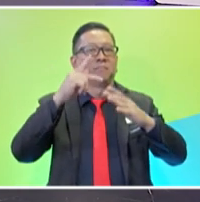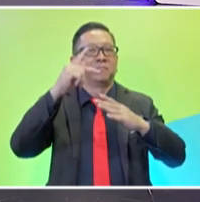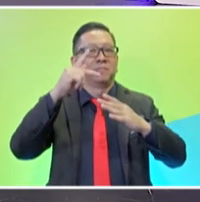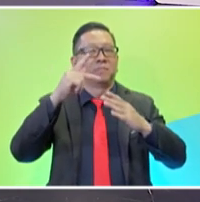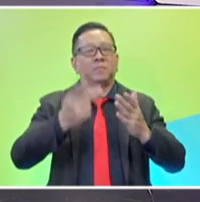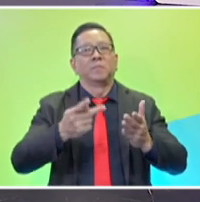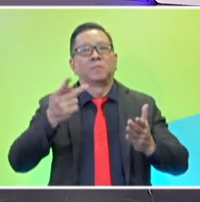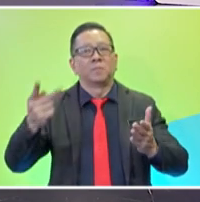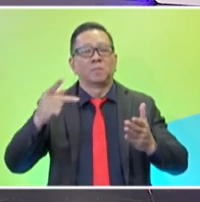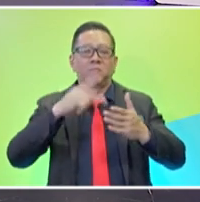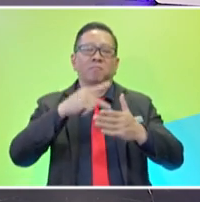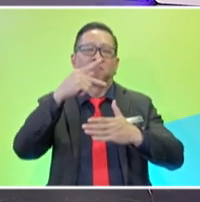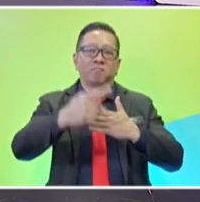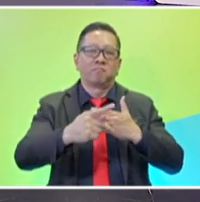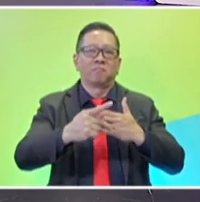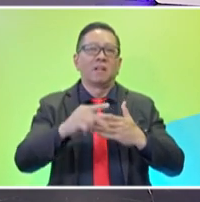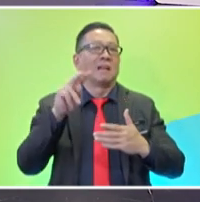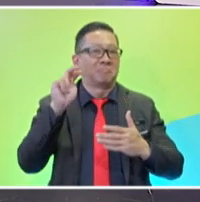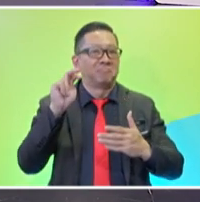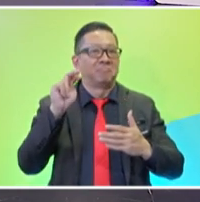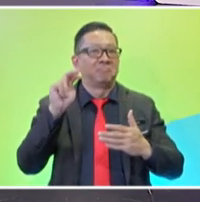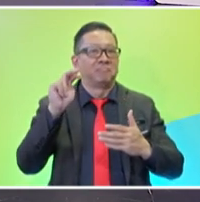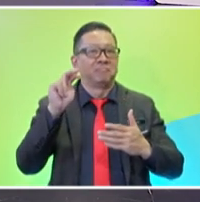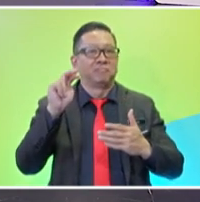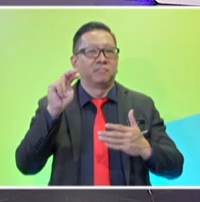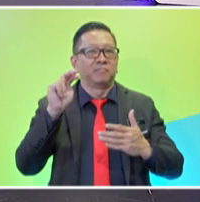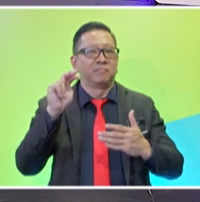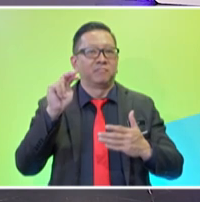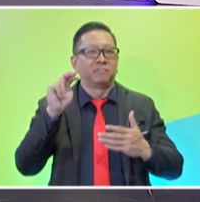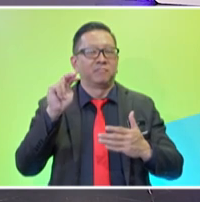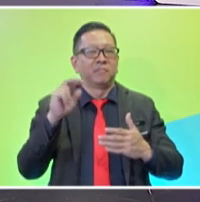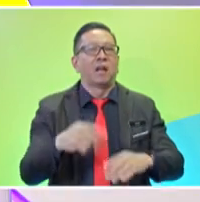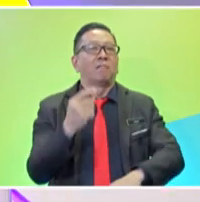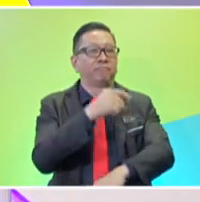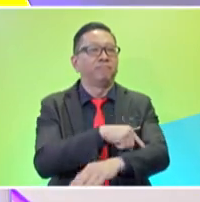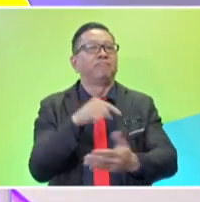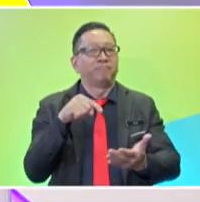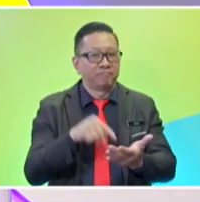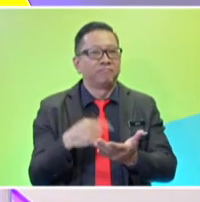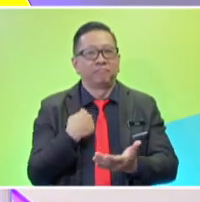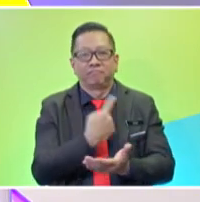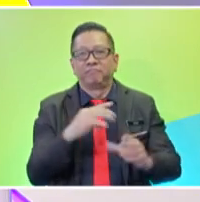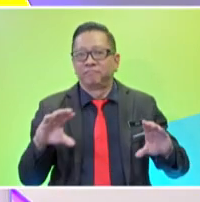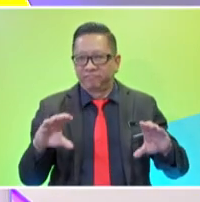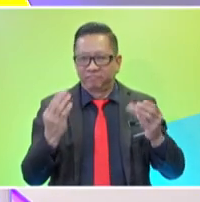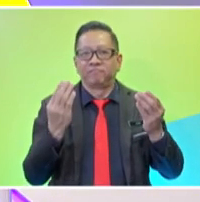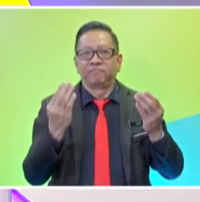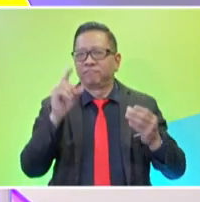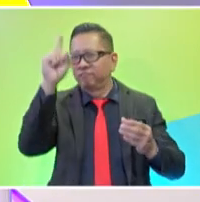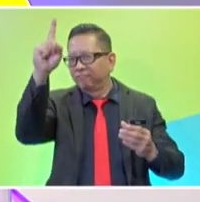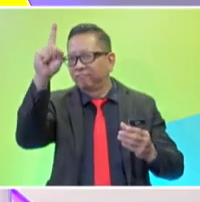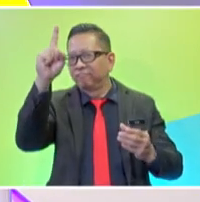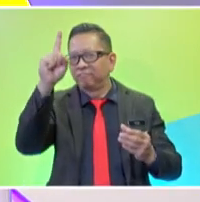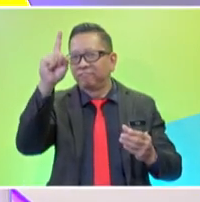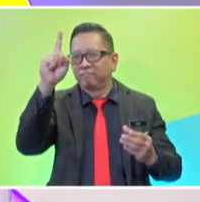Project yang akan kita buat sebentar lagi Oke ini hari ini kita akan membuat satu